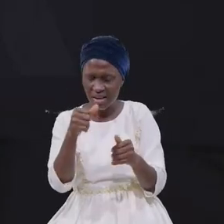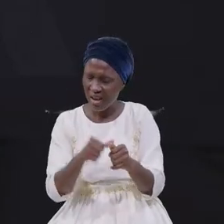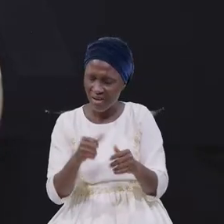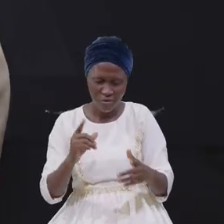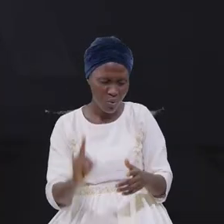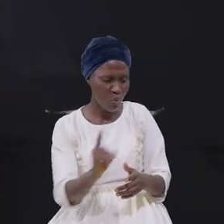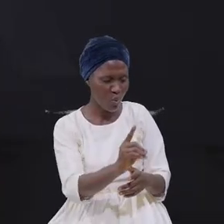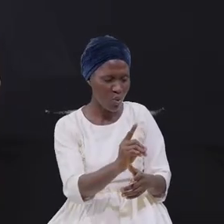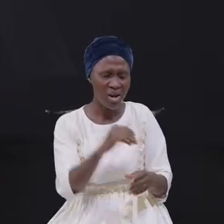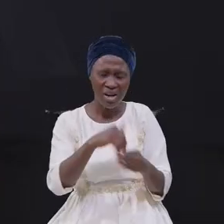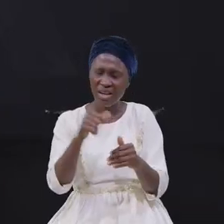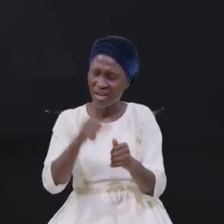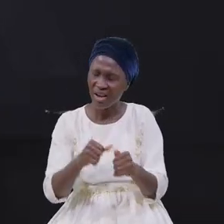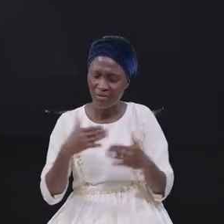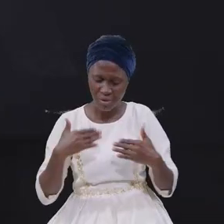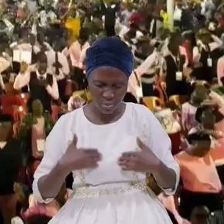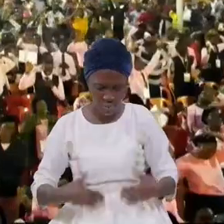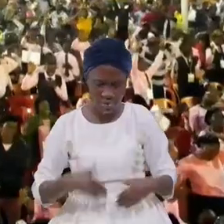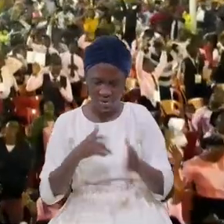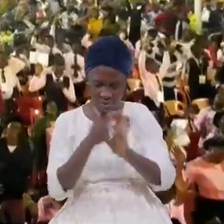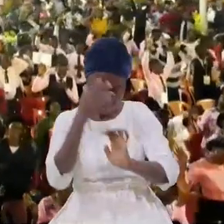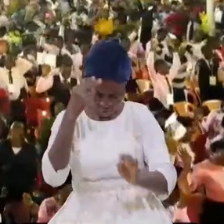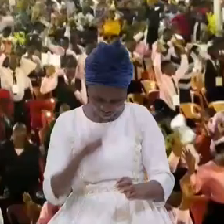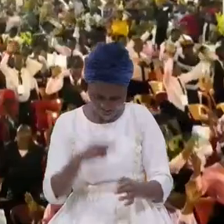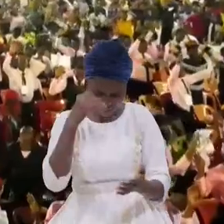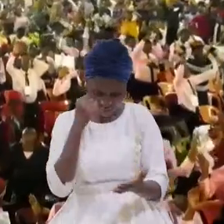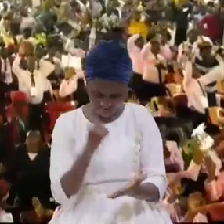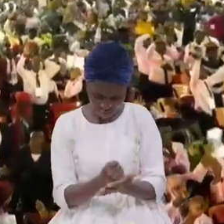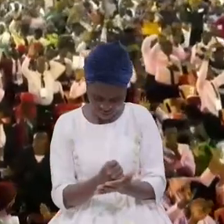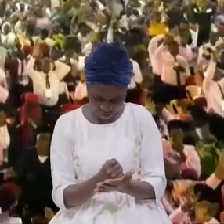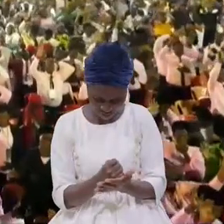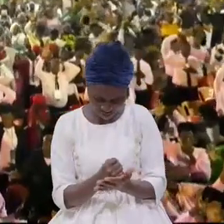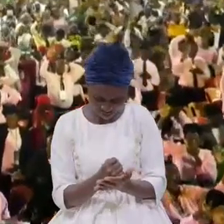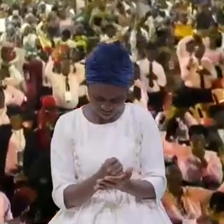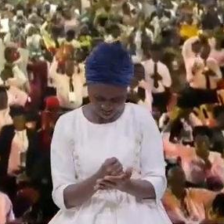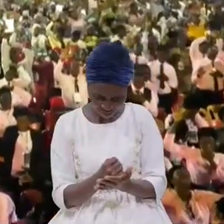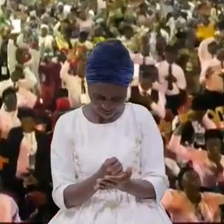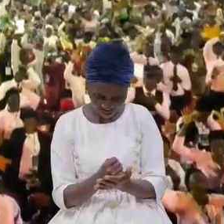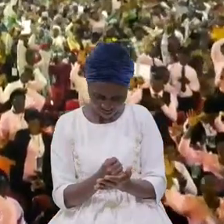du diable dans toute vie, dans chaque corps, au nom de Jésus.